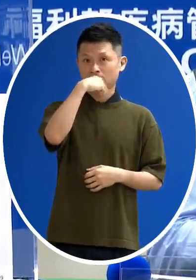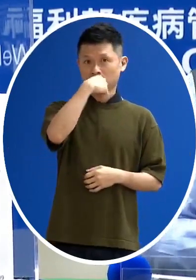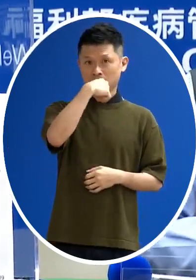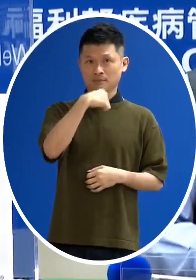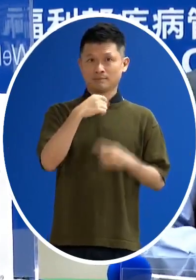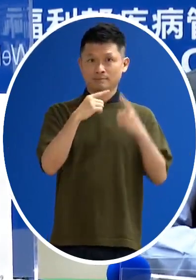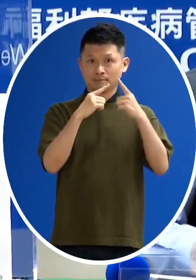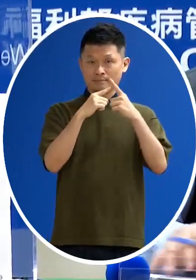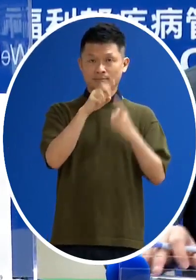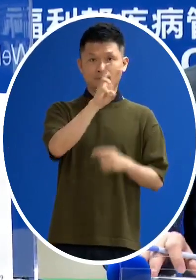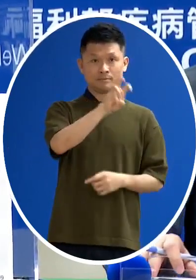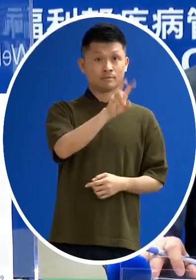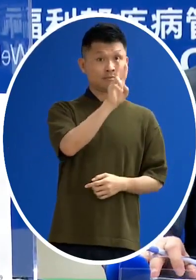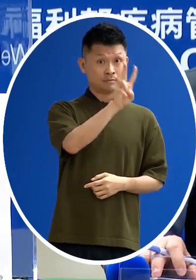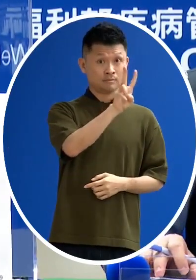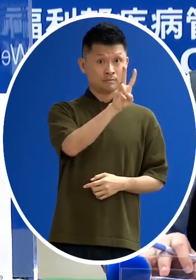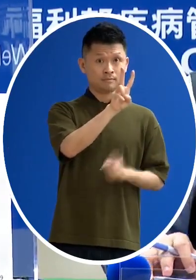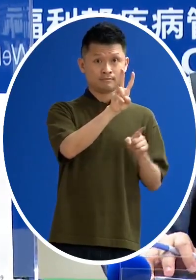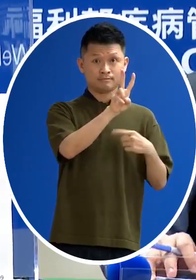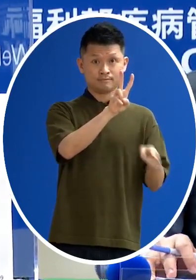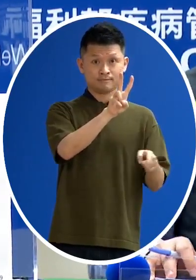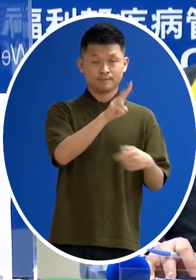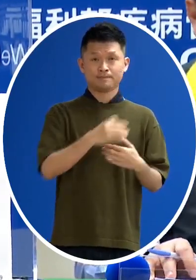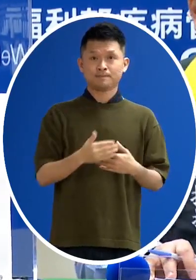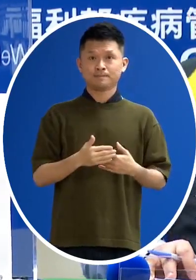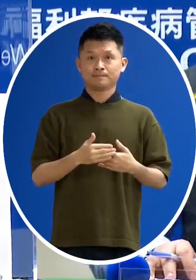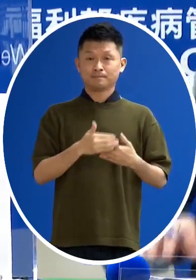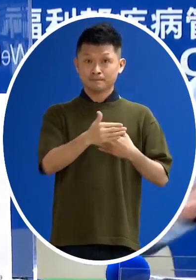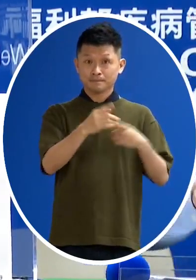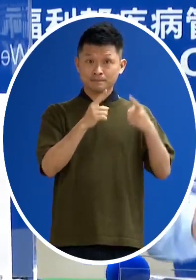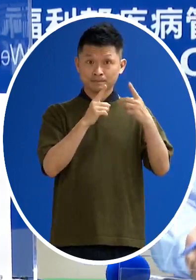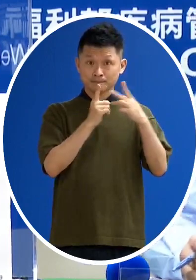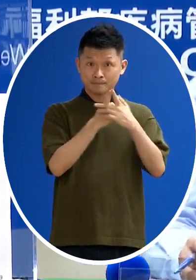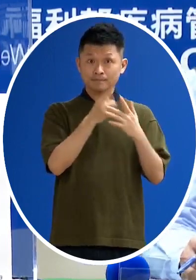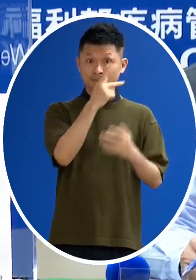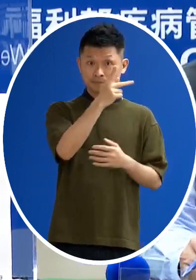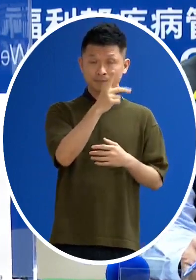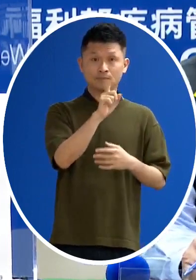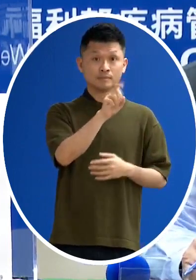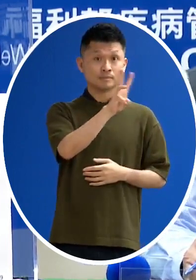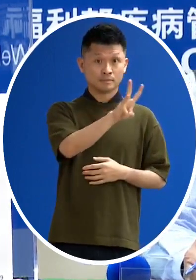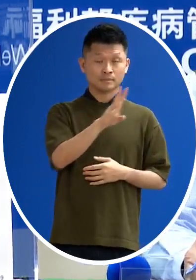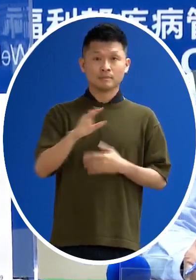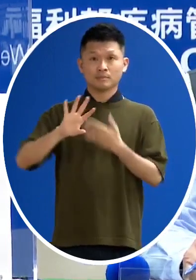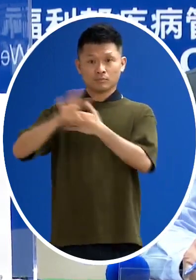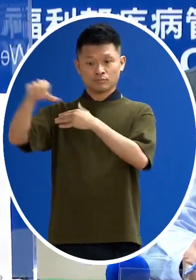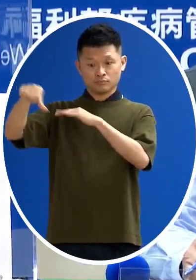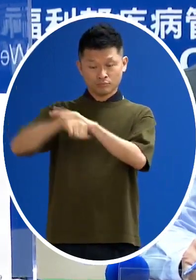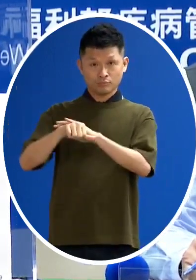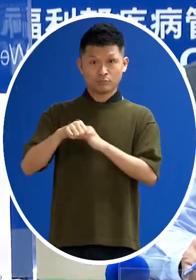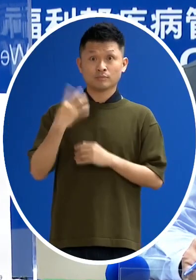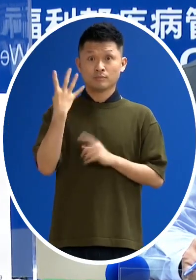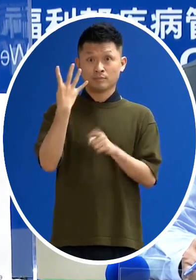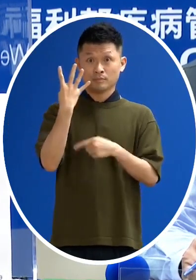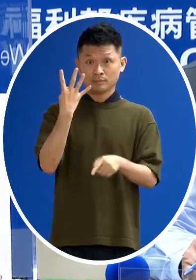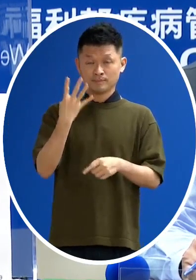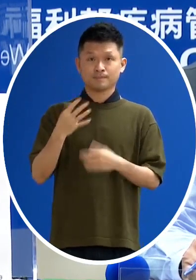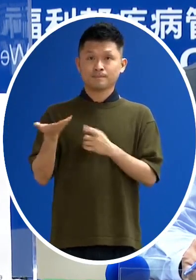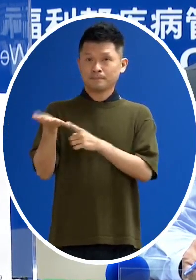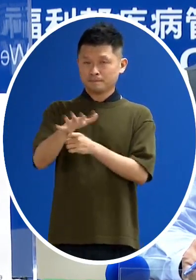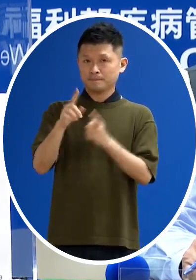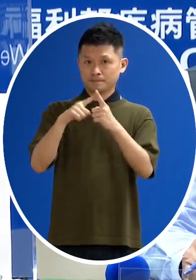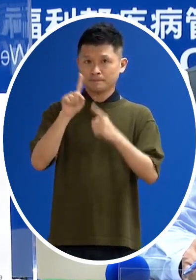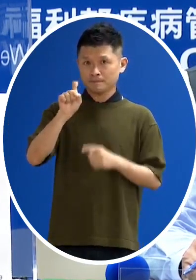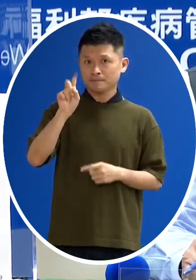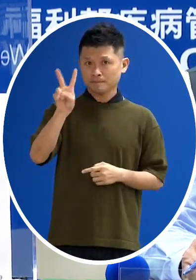例有32名哈，那区隔阳性的有13名，境外移入的有4名，死亡的个案有